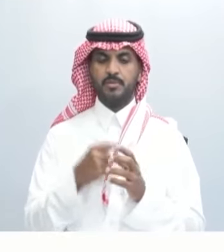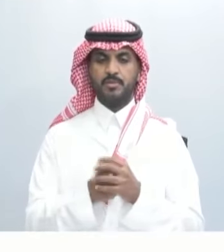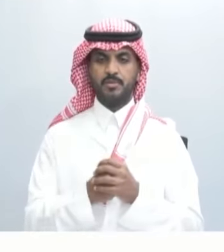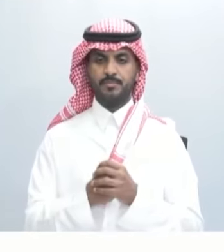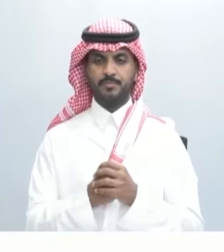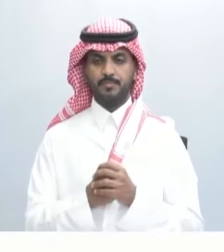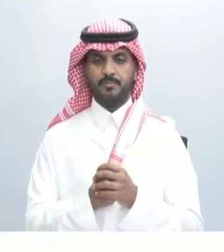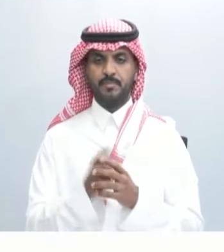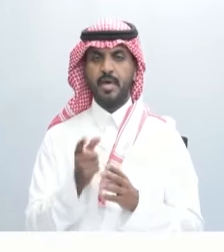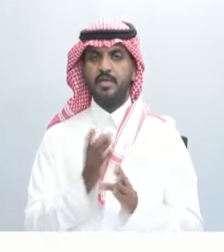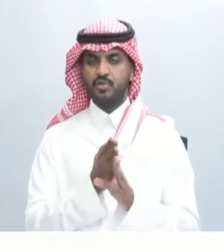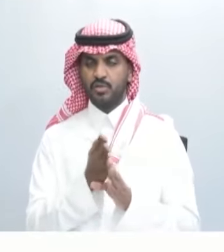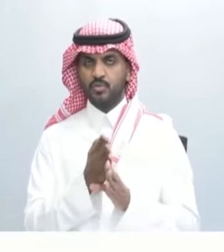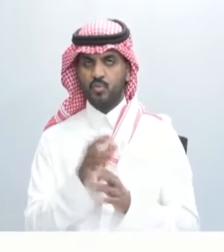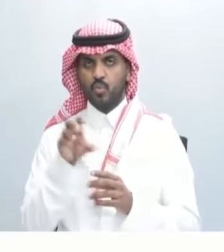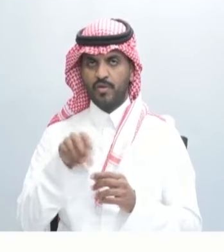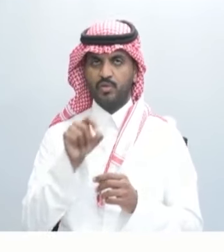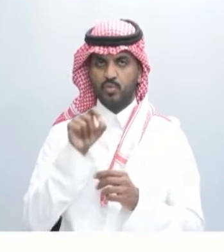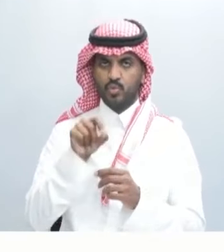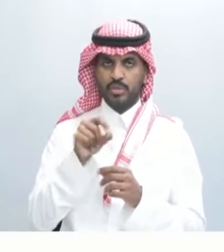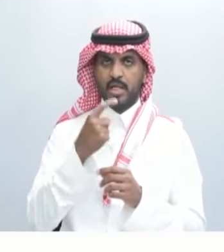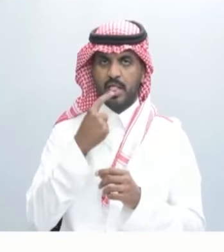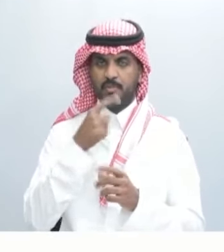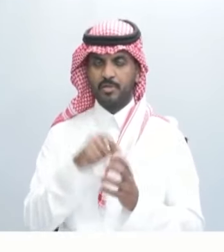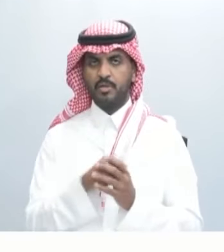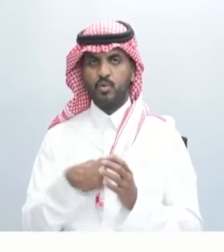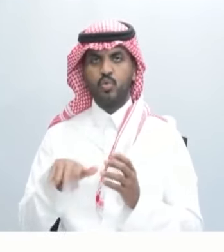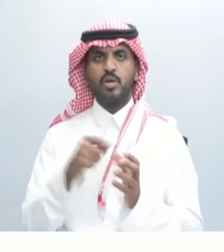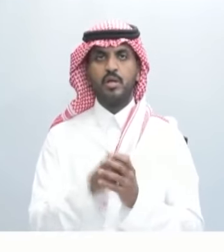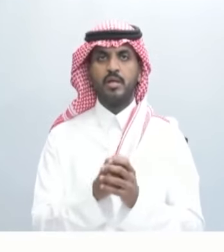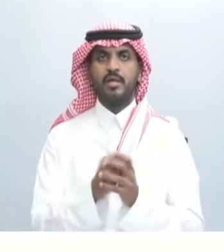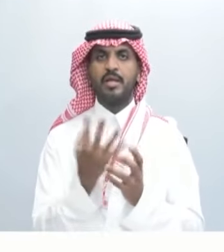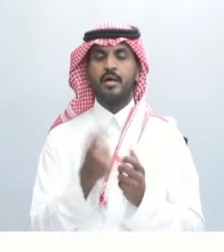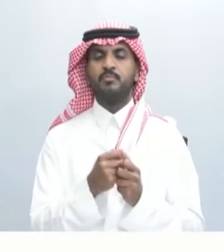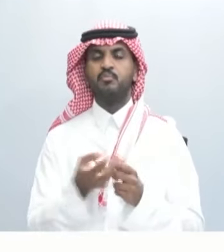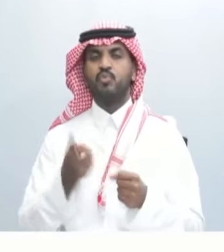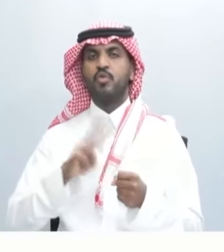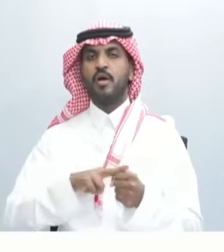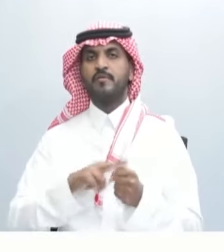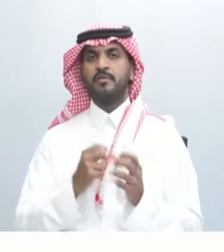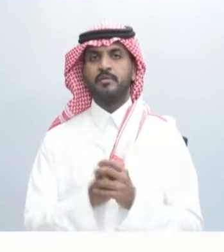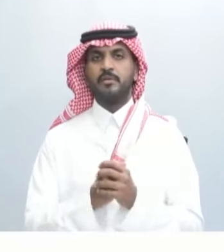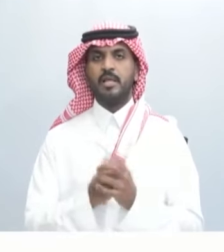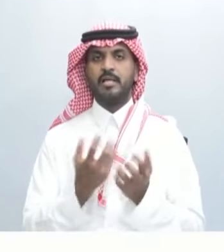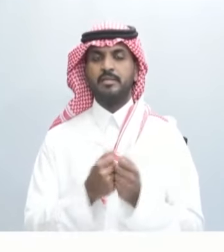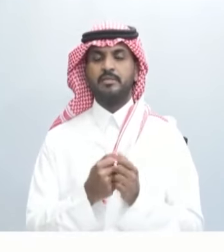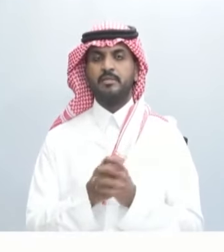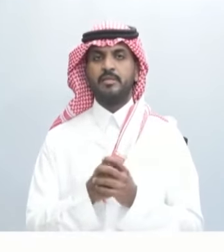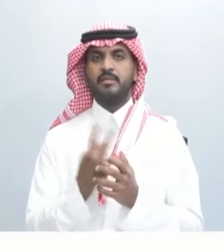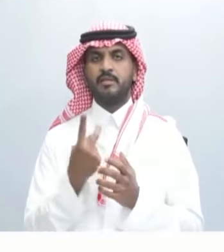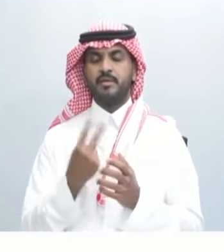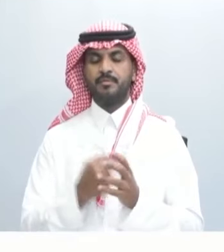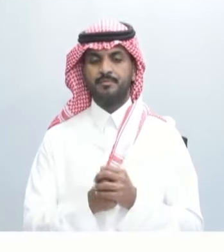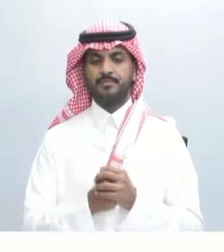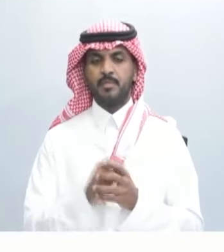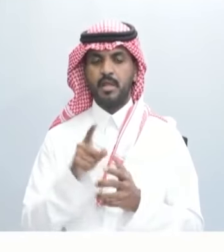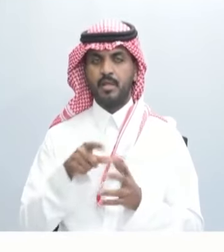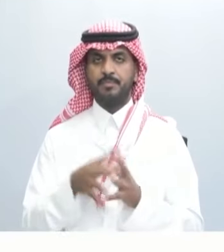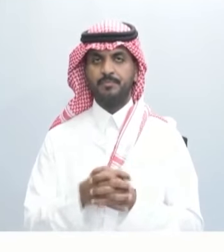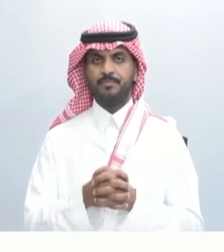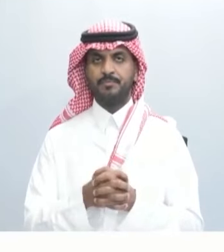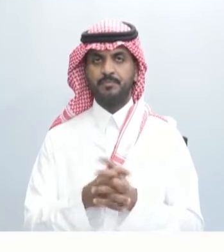اذا بهذا الشكل وضعنا نقطه حمراء على كل عدد يمثل مضاعف من مضاعفات العدد اثنان الان